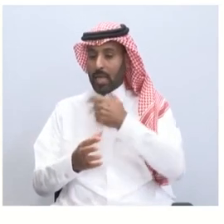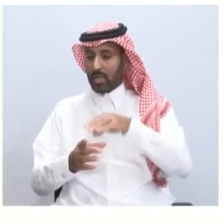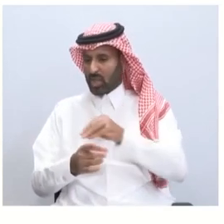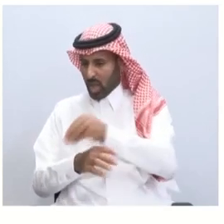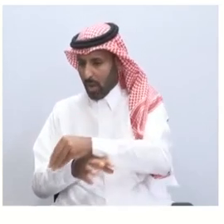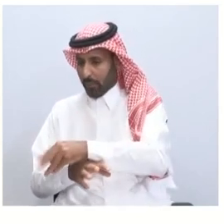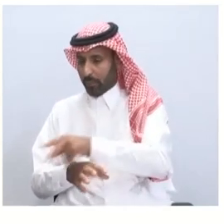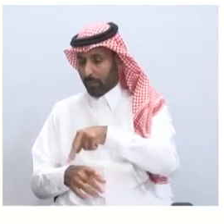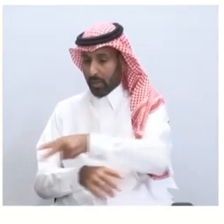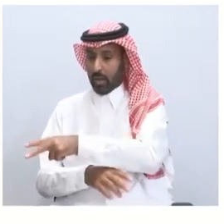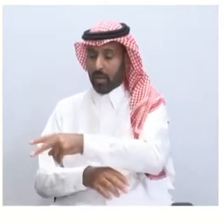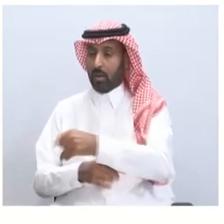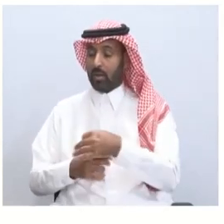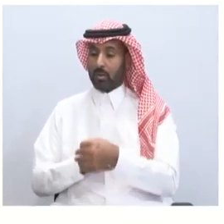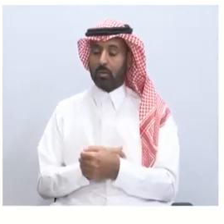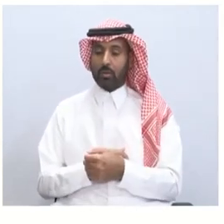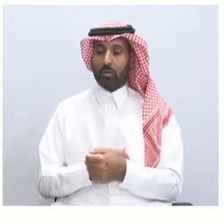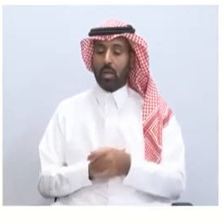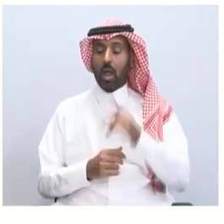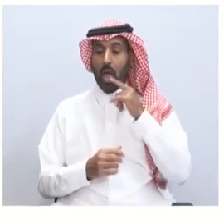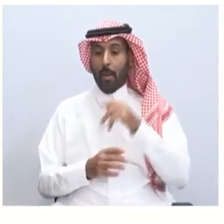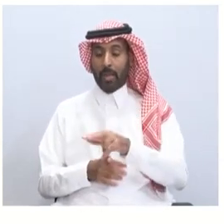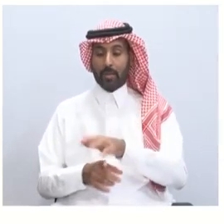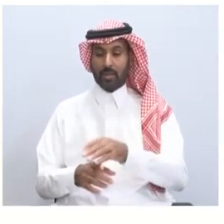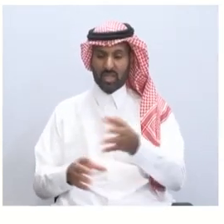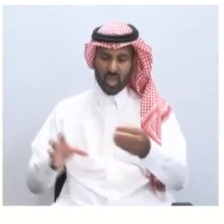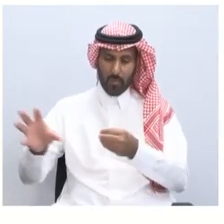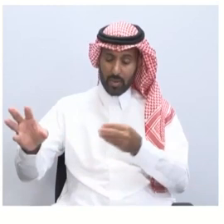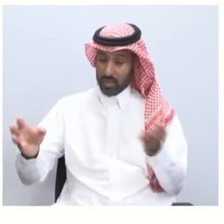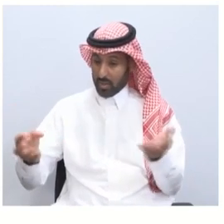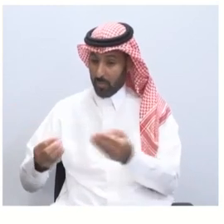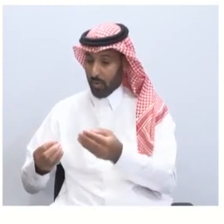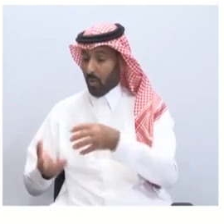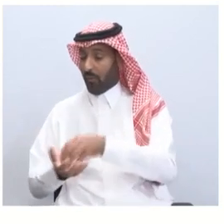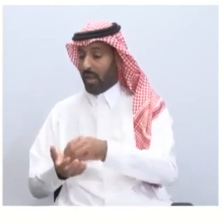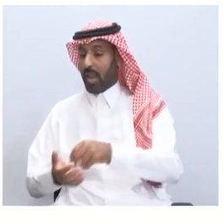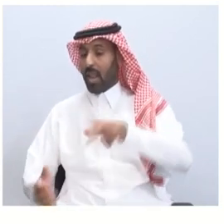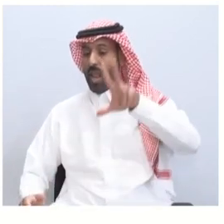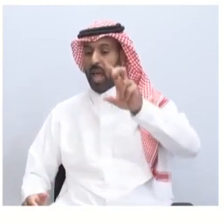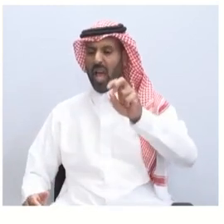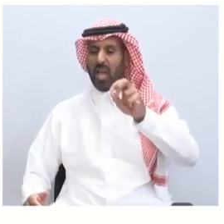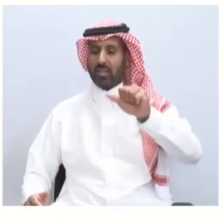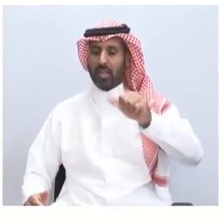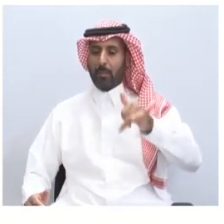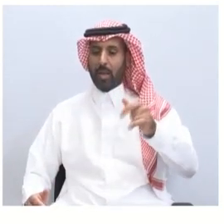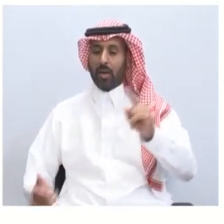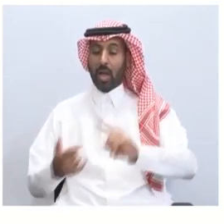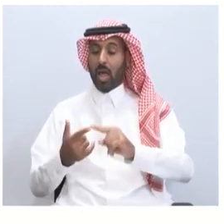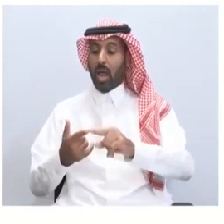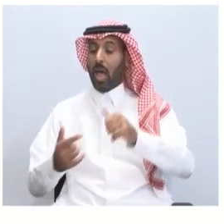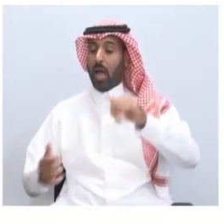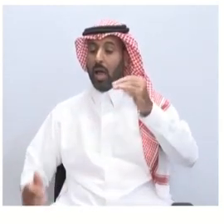نجد حيث قام الامير مشاري بجمع انصاره في القصيم وحائل